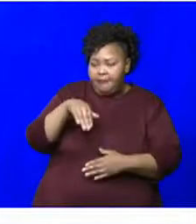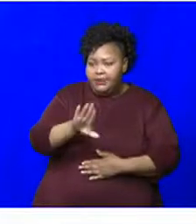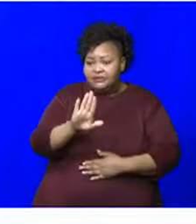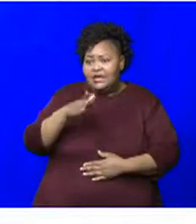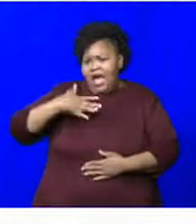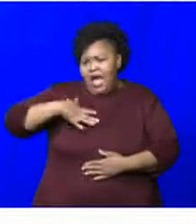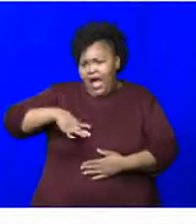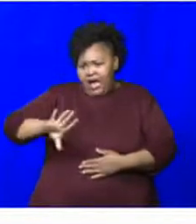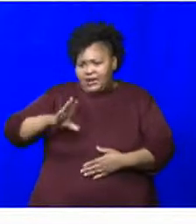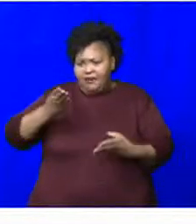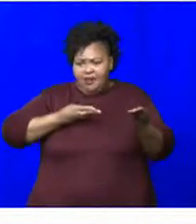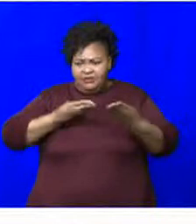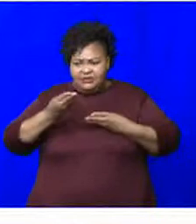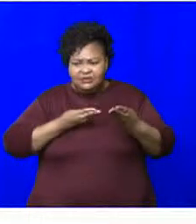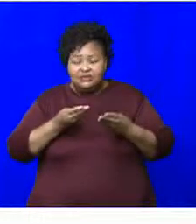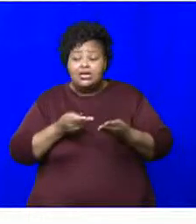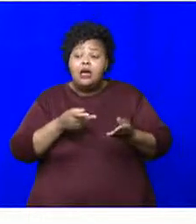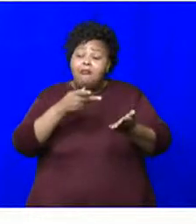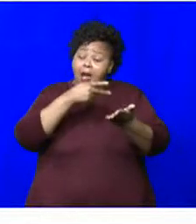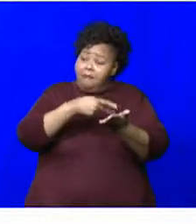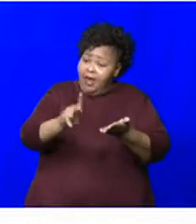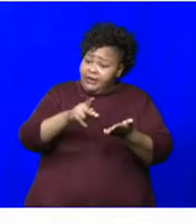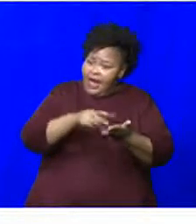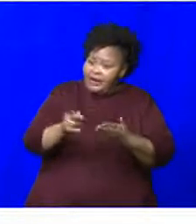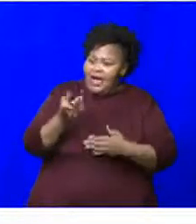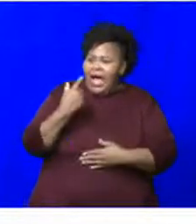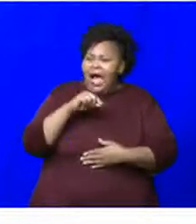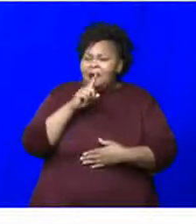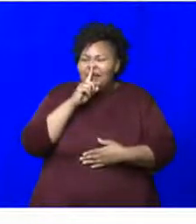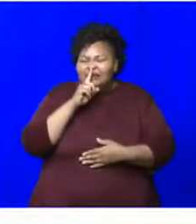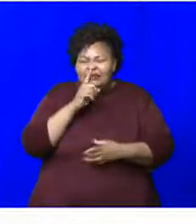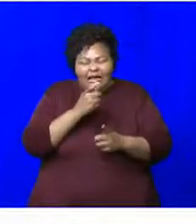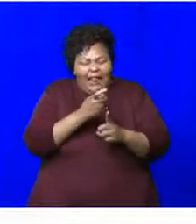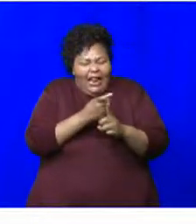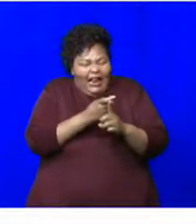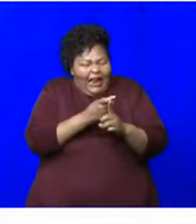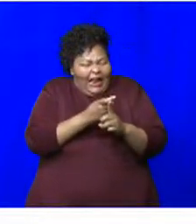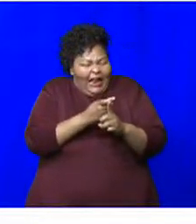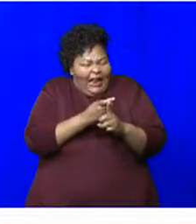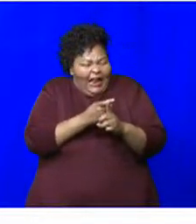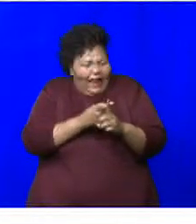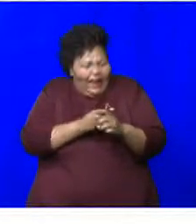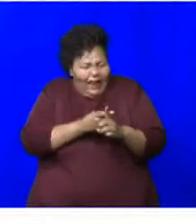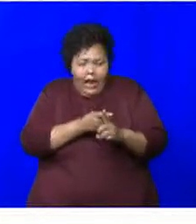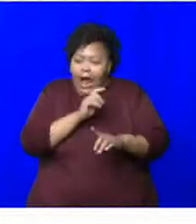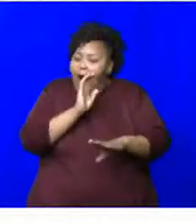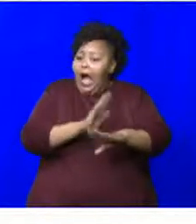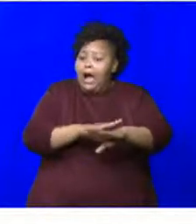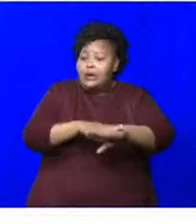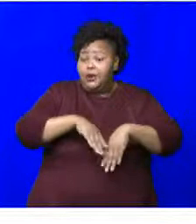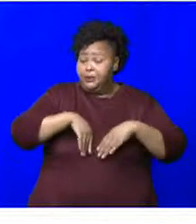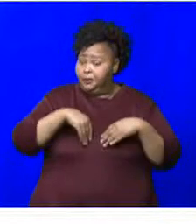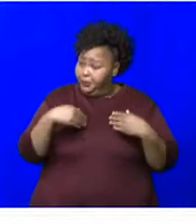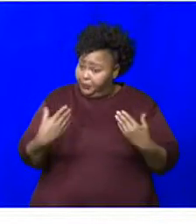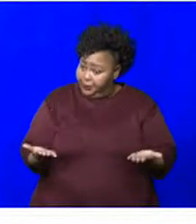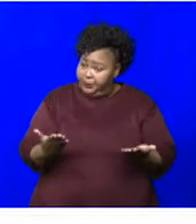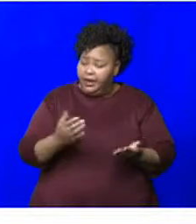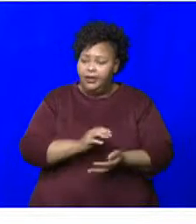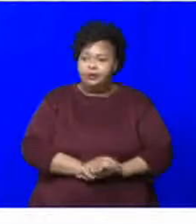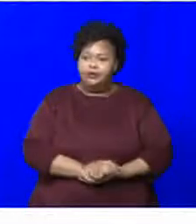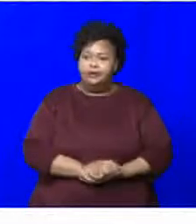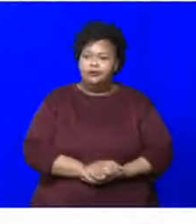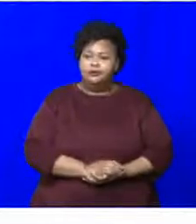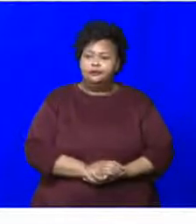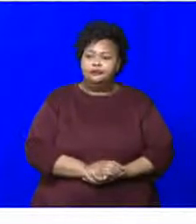bayabhadala but bangema slow payers. They don't pay as quickly as we would like them to pay but